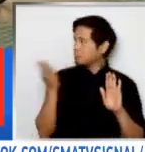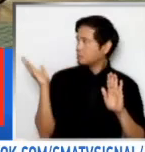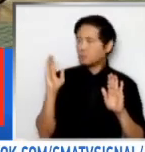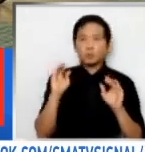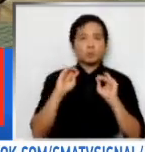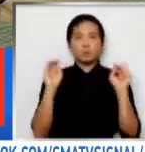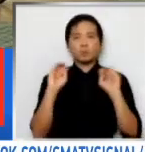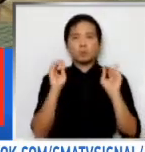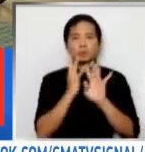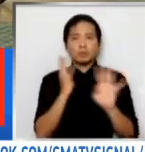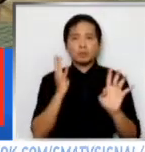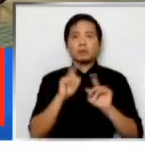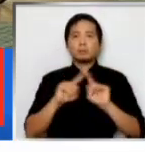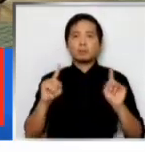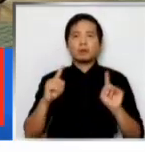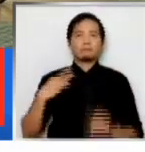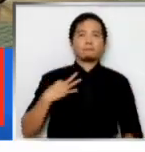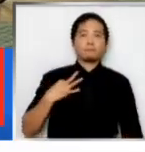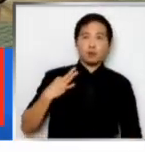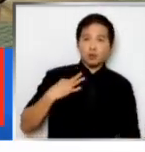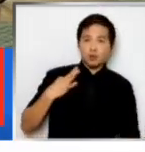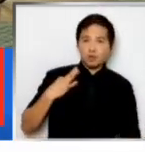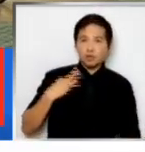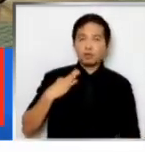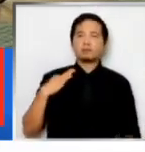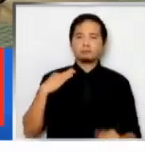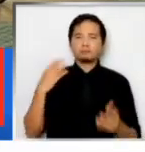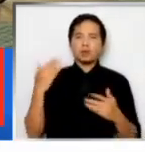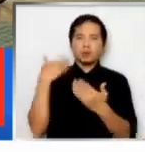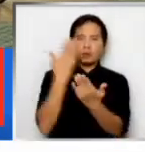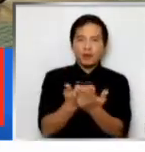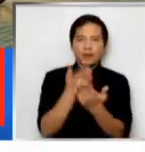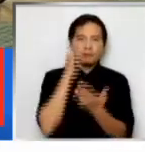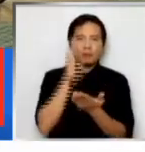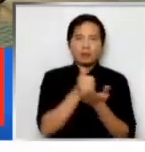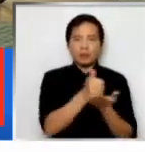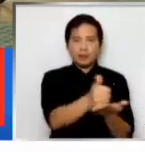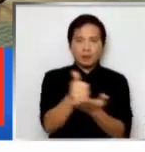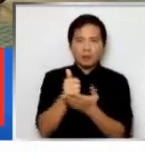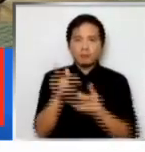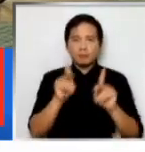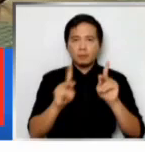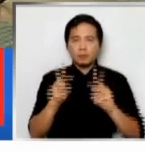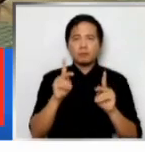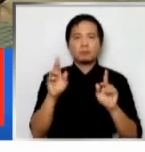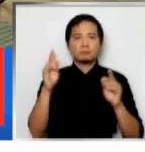na mag-a-assist dito sa pamamahagi ng ayuda. Alas 8 na umaga yung expected na simula raw